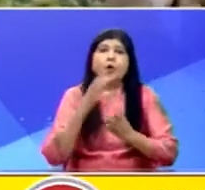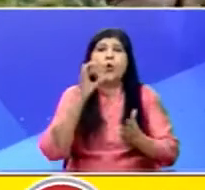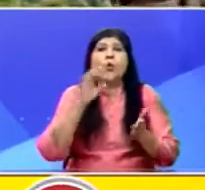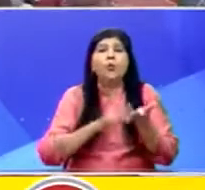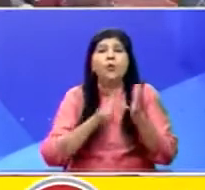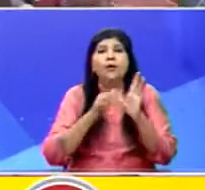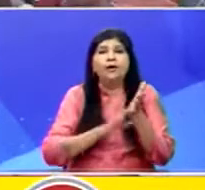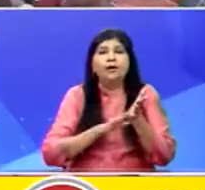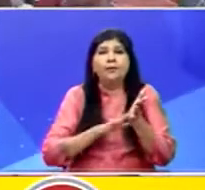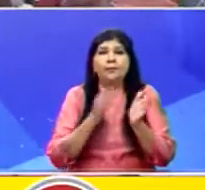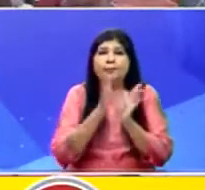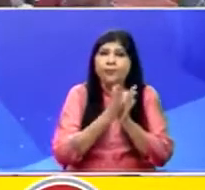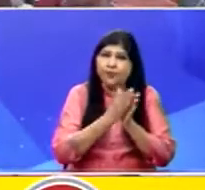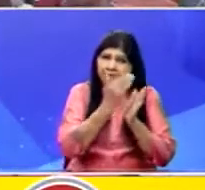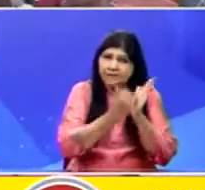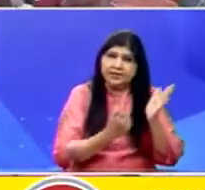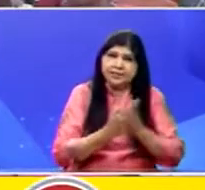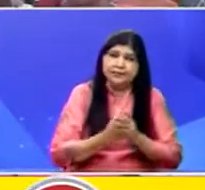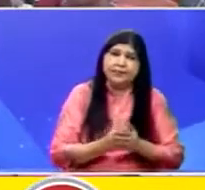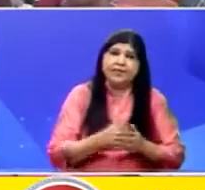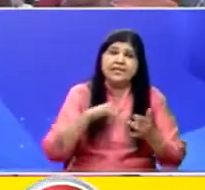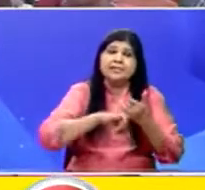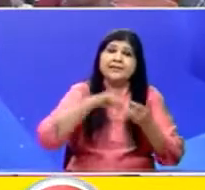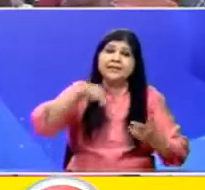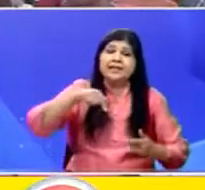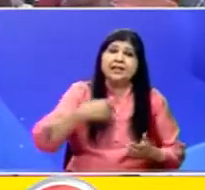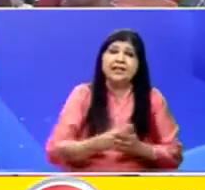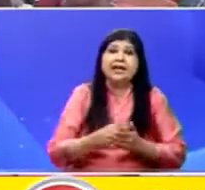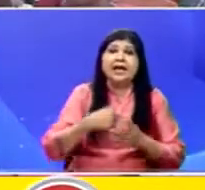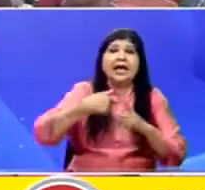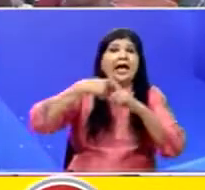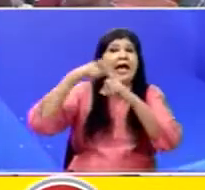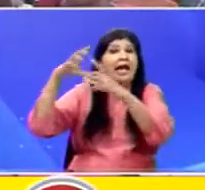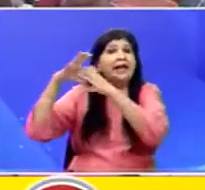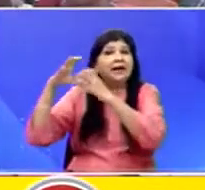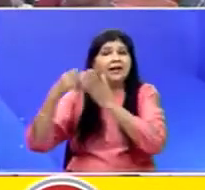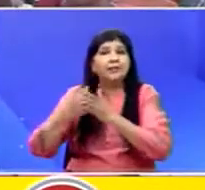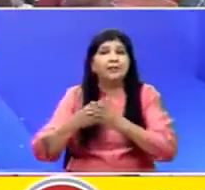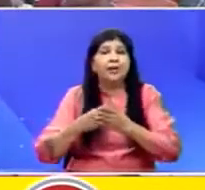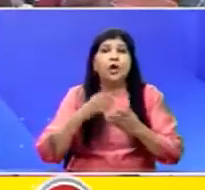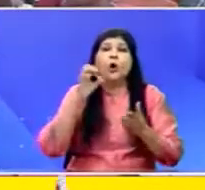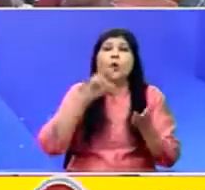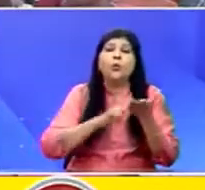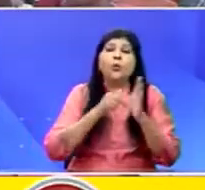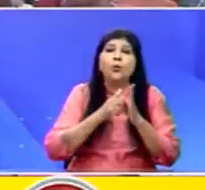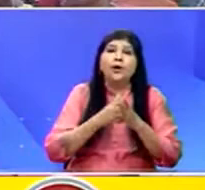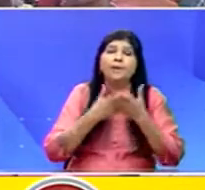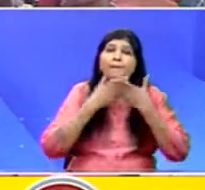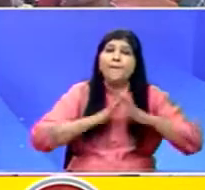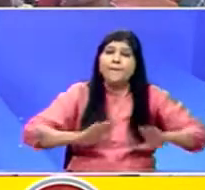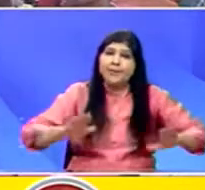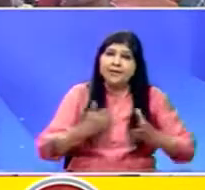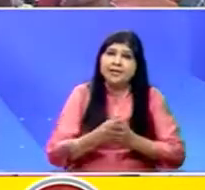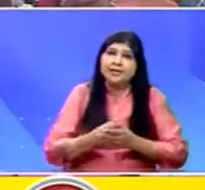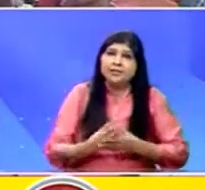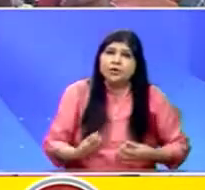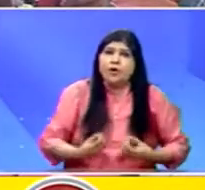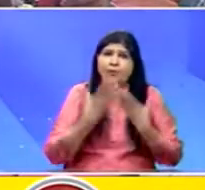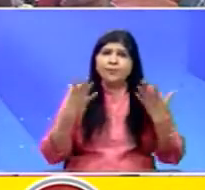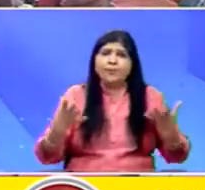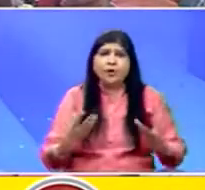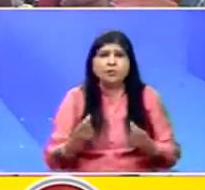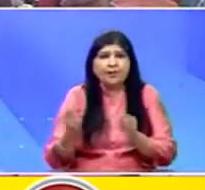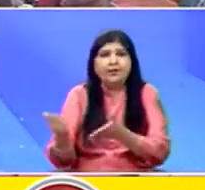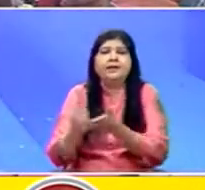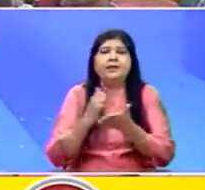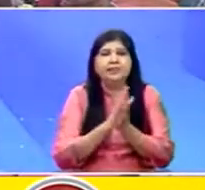पर्व भी शुरू हो रहा है। विशेष रूप से केरला में ओणम शांति और समृद्धि की भावना के साथ मनाया जाएगा। 30